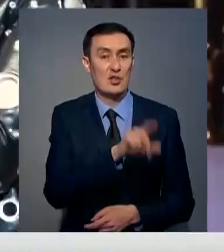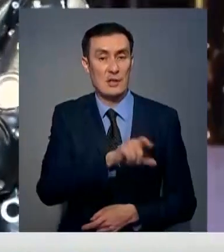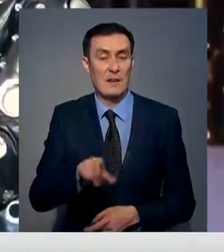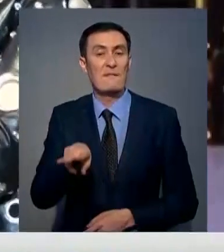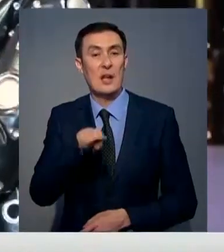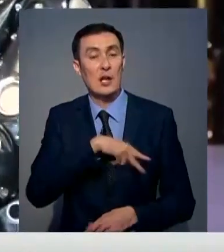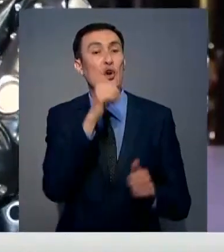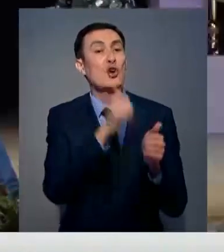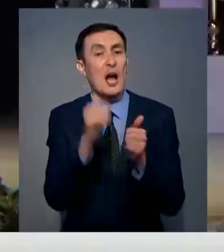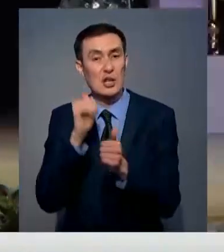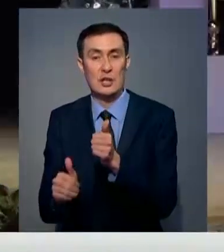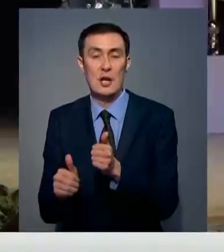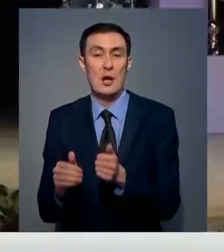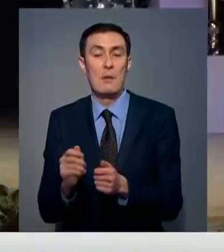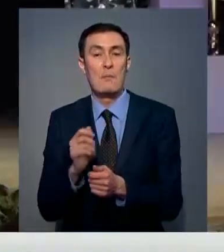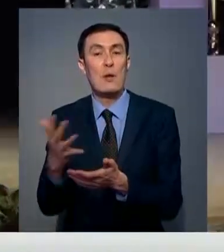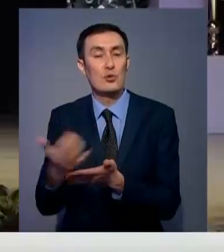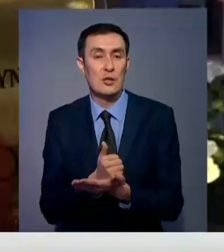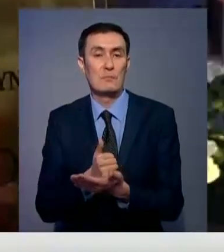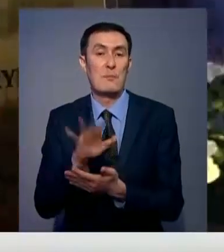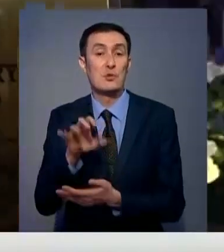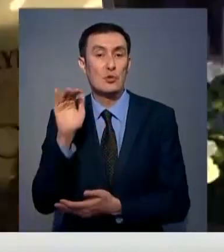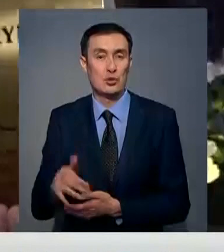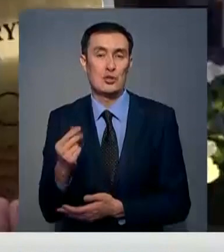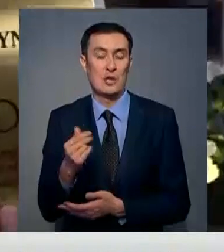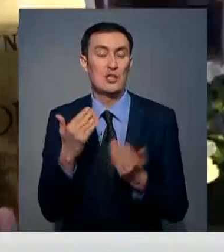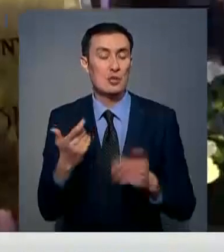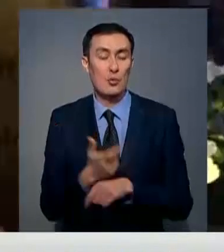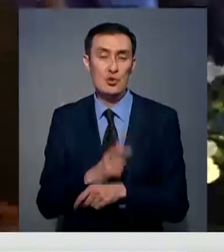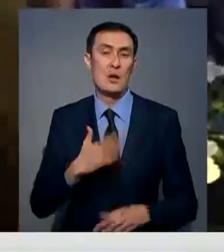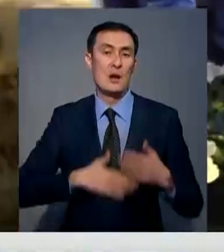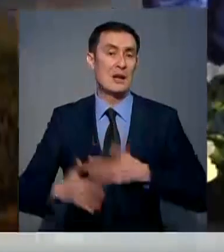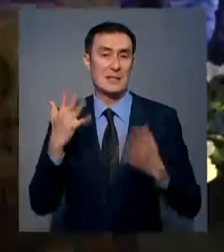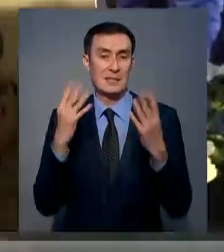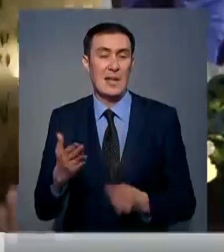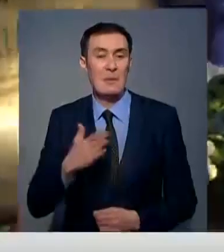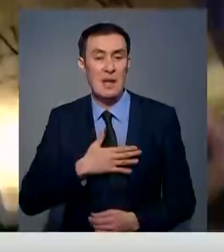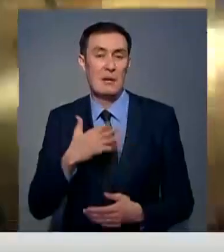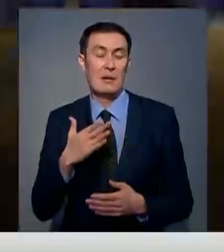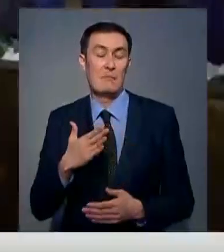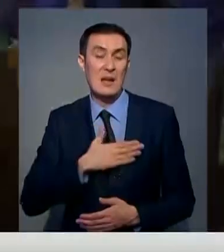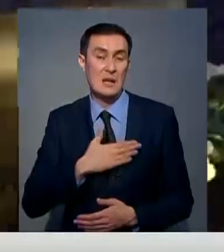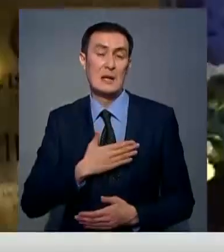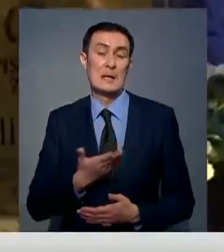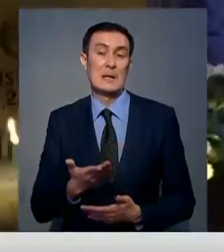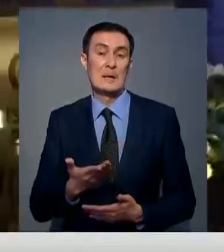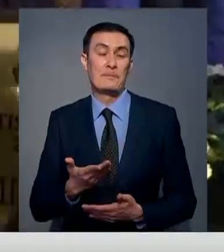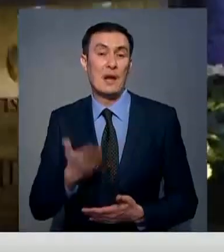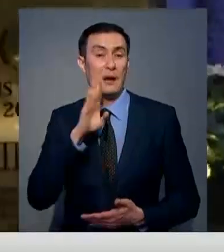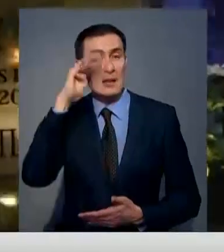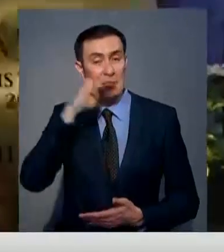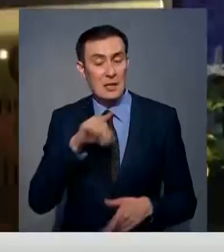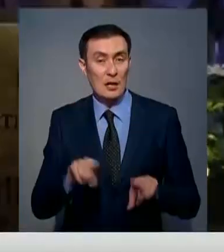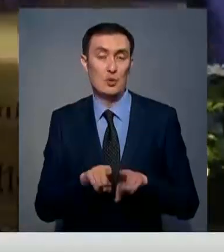награду каждый получил по 500 000 тенге. Сегодня очень радостный день для меня и для моих поклонников, для моих